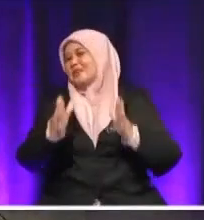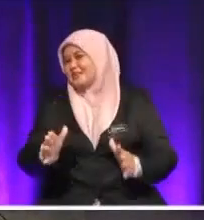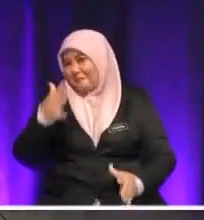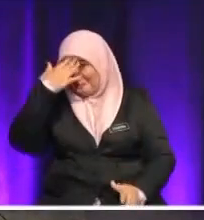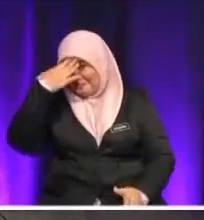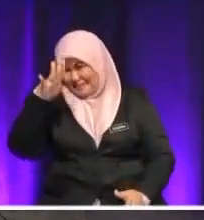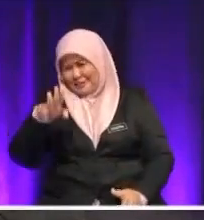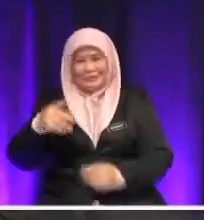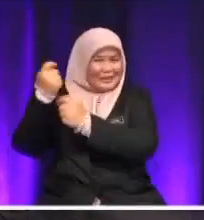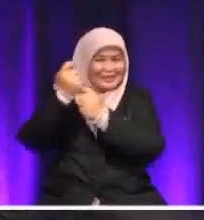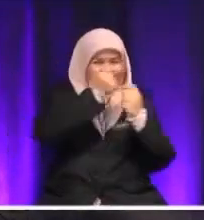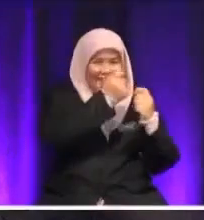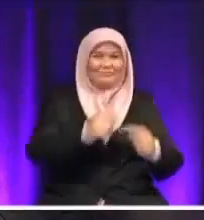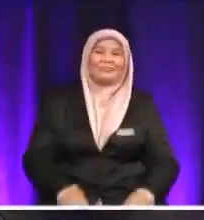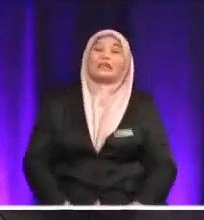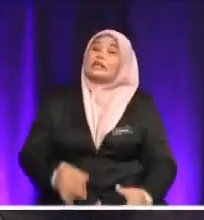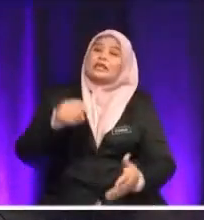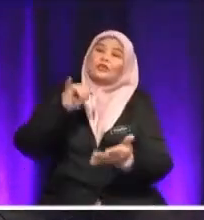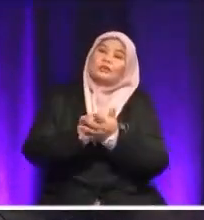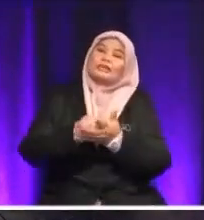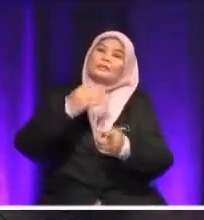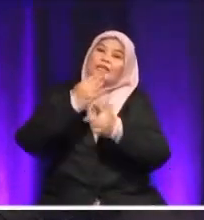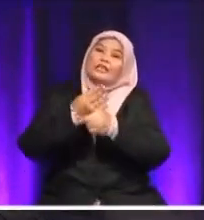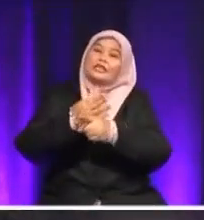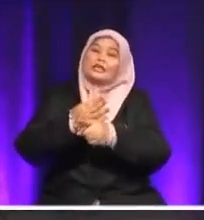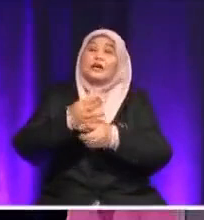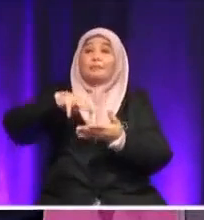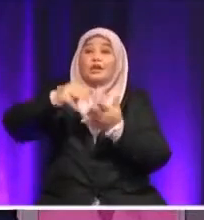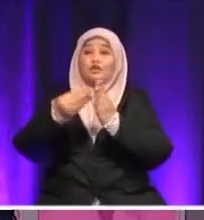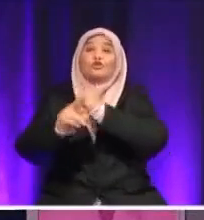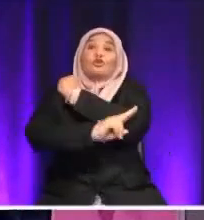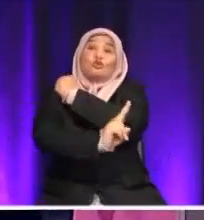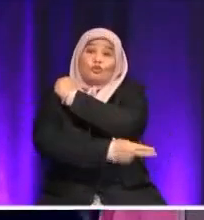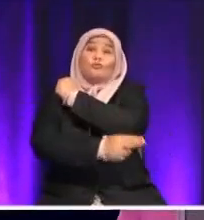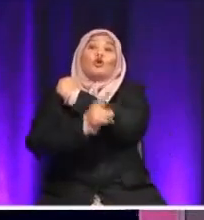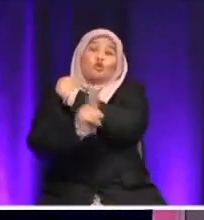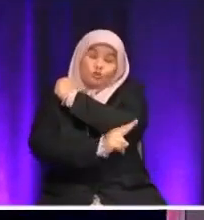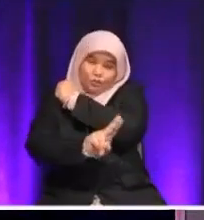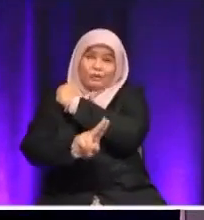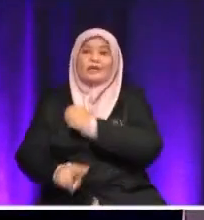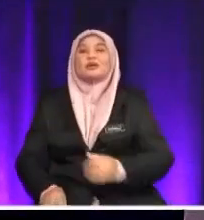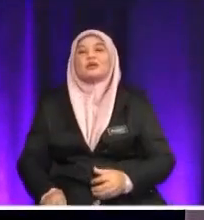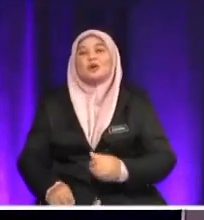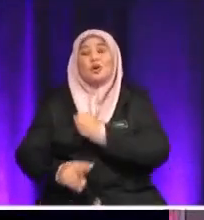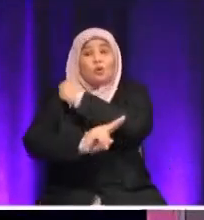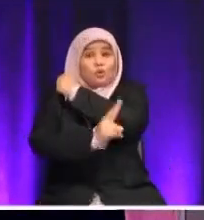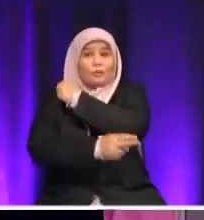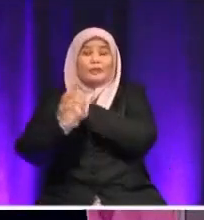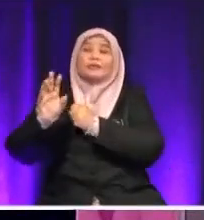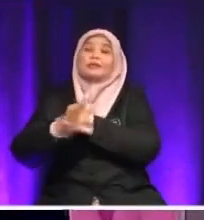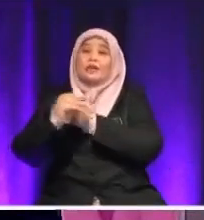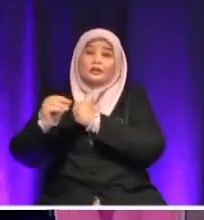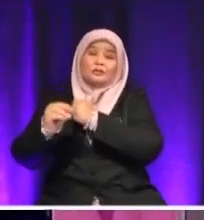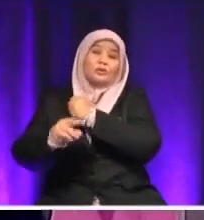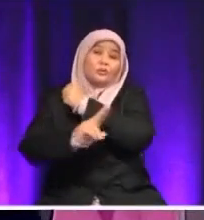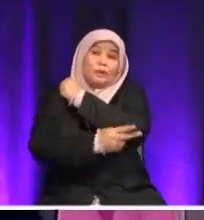Ustaz? Betul, itulah dia sebenarnya. Sebaik maksud betul. Hukum hudud, ya. Ia adalah kesalahan dan hukuman yang ada dalam Al-Quran dan